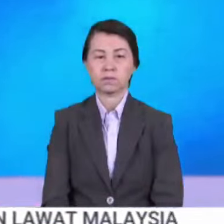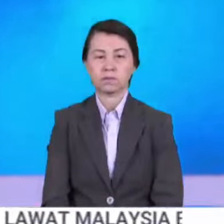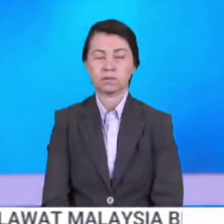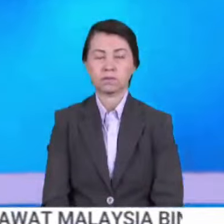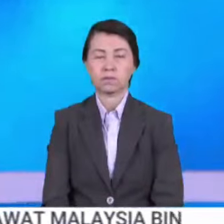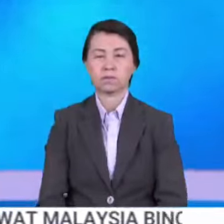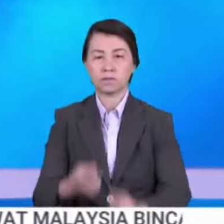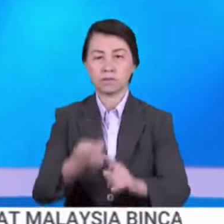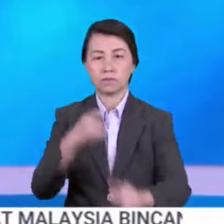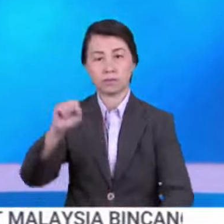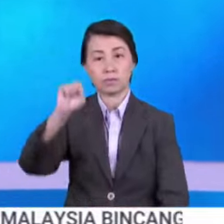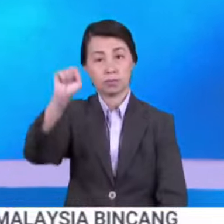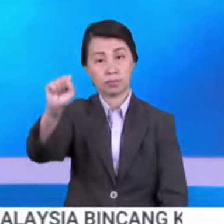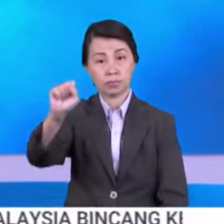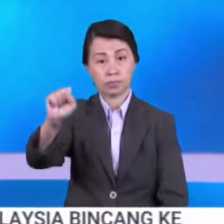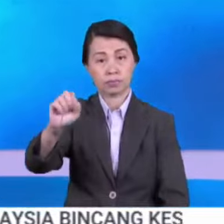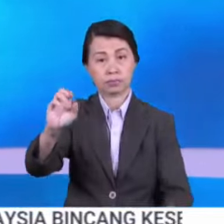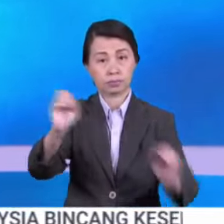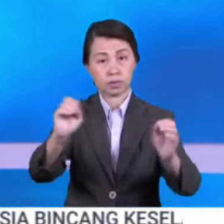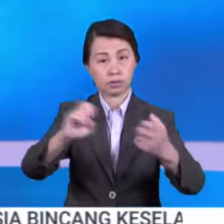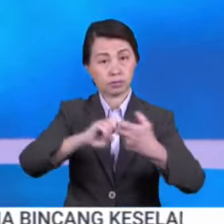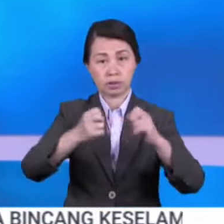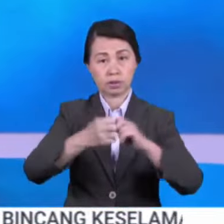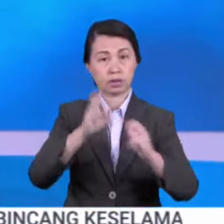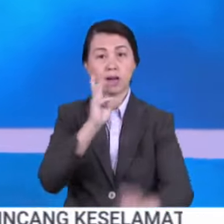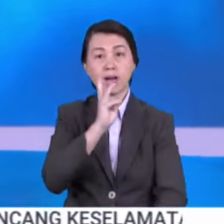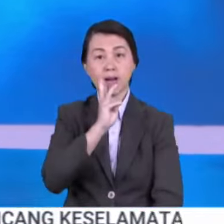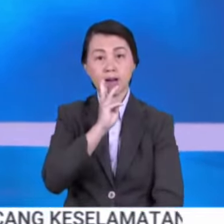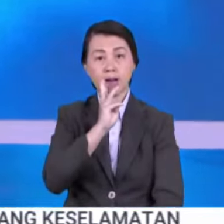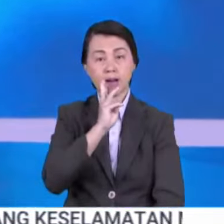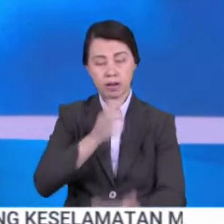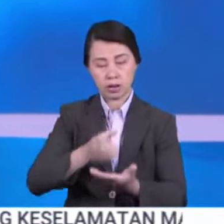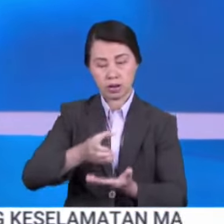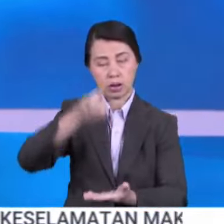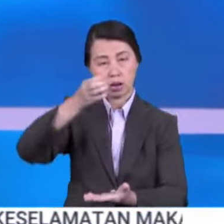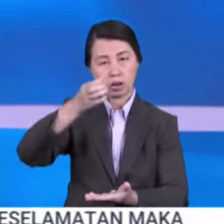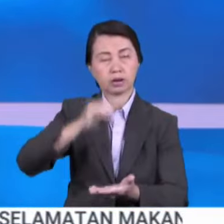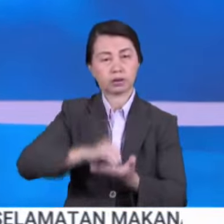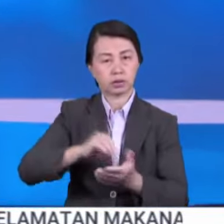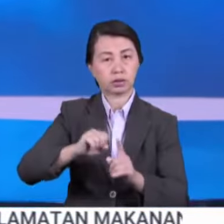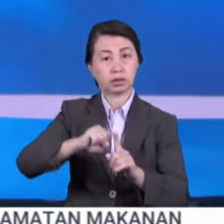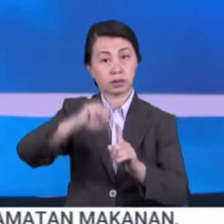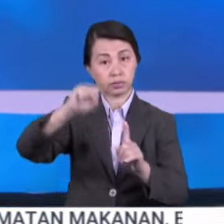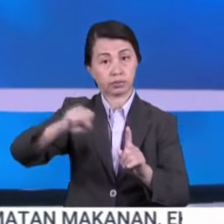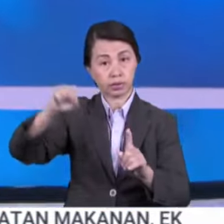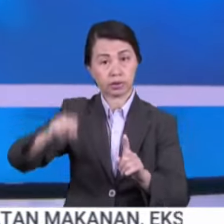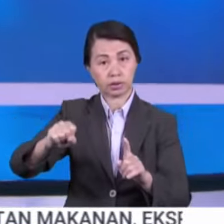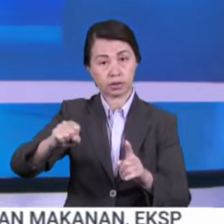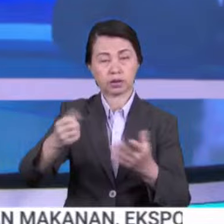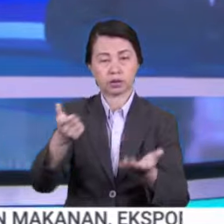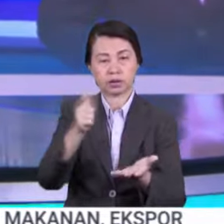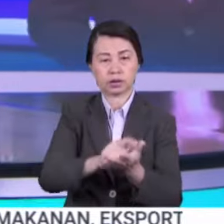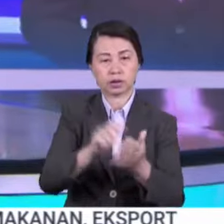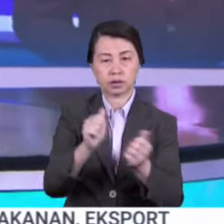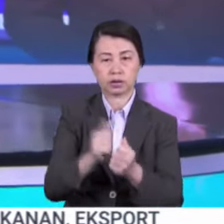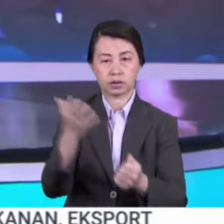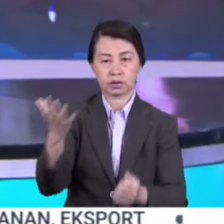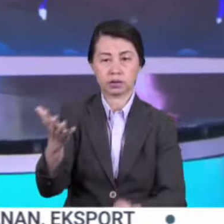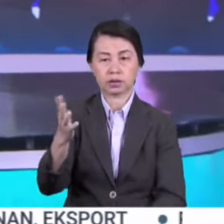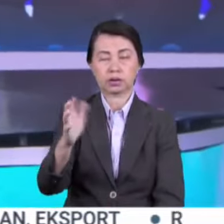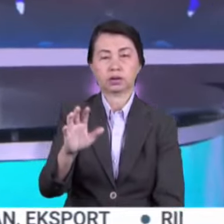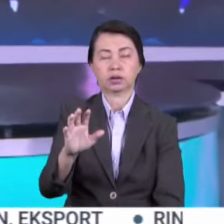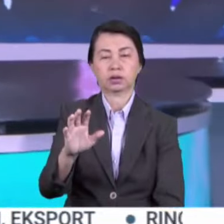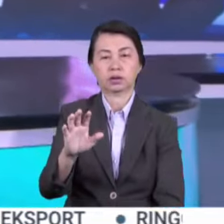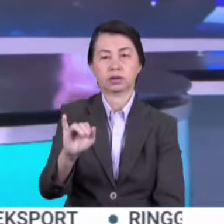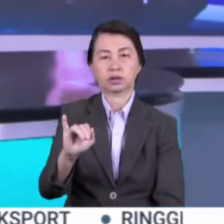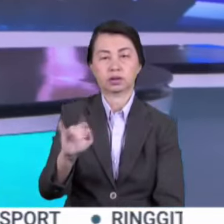Perkembangan dari Sabah petang ini, tiada gangguan bekalan air mineral di Sandakan. Laporan lanjut bersama Muhammad Syarizam di Kota Kinabalu.